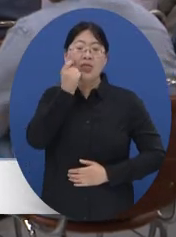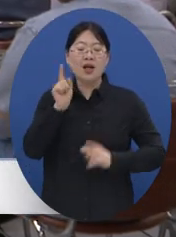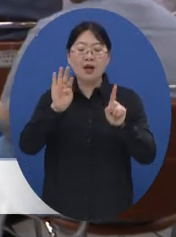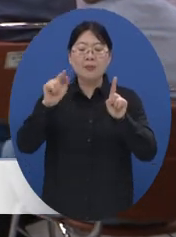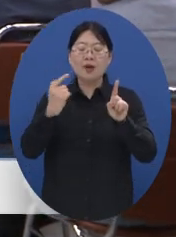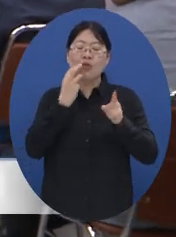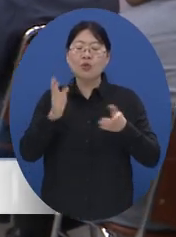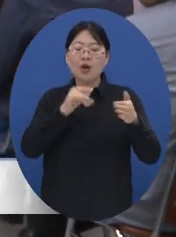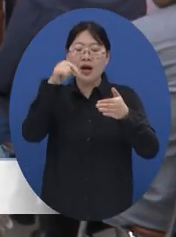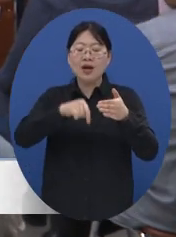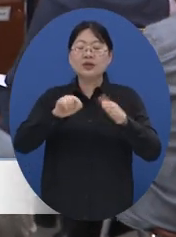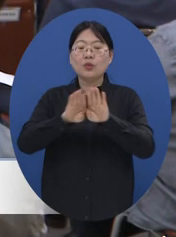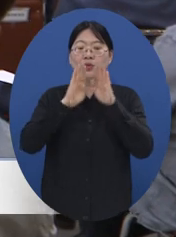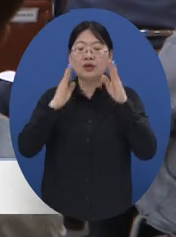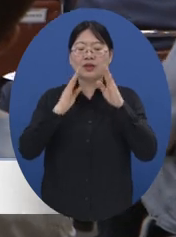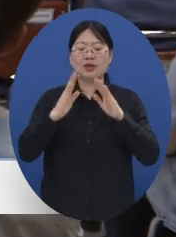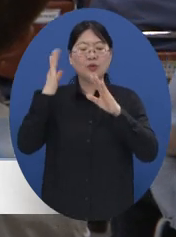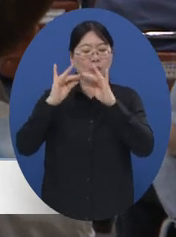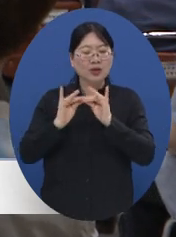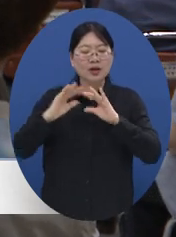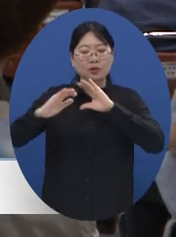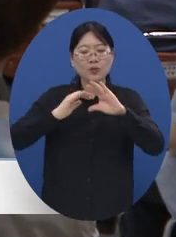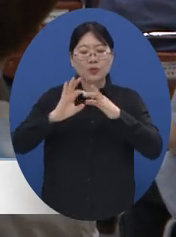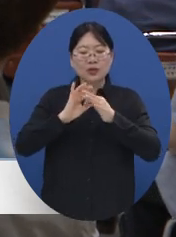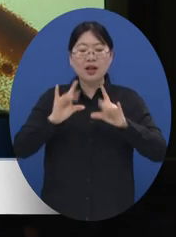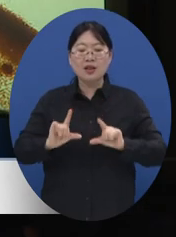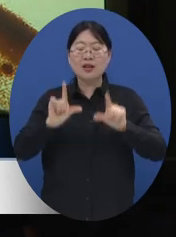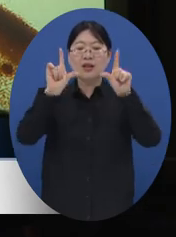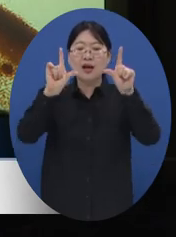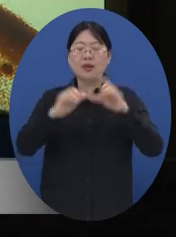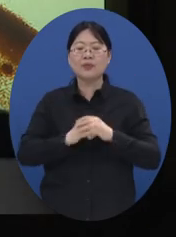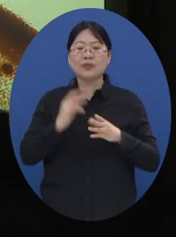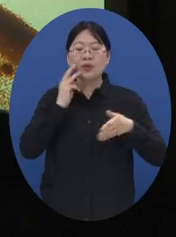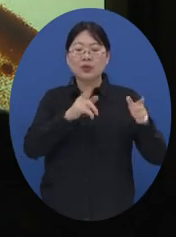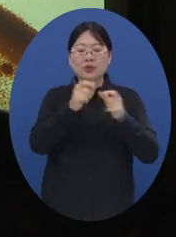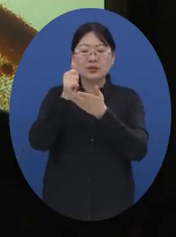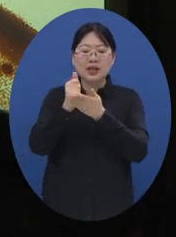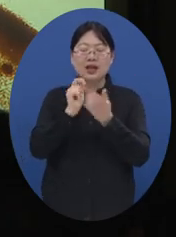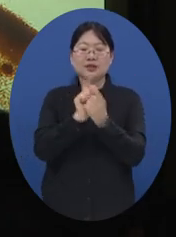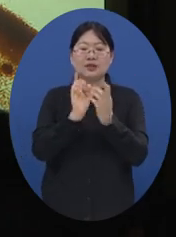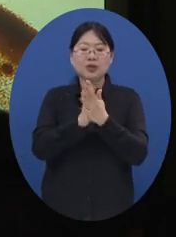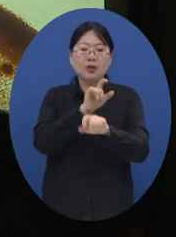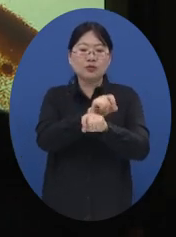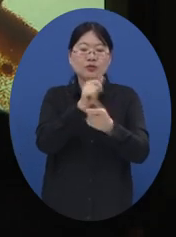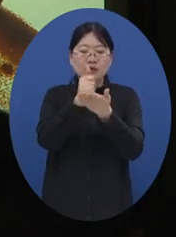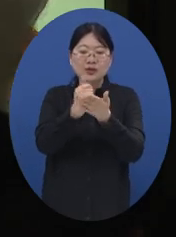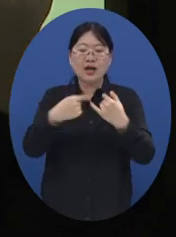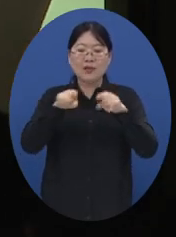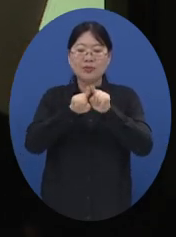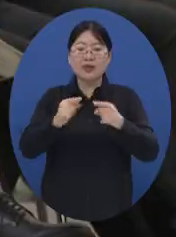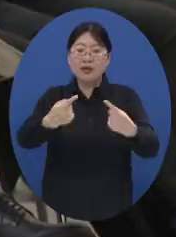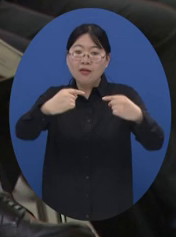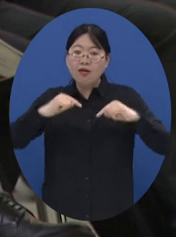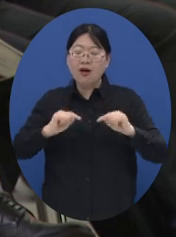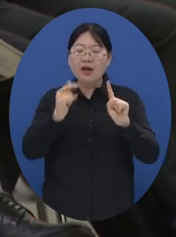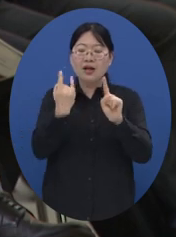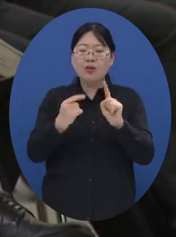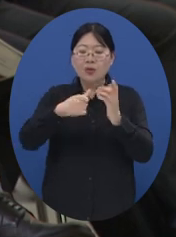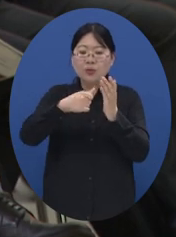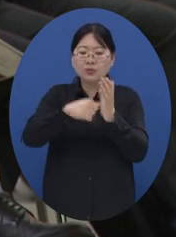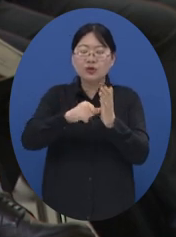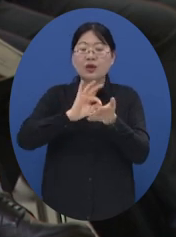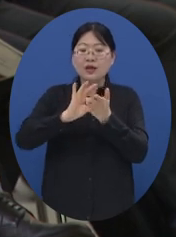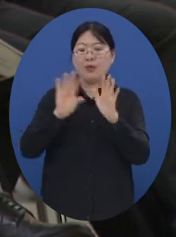한 달에 한 번 경기도청에서 열리는 공감 소통의 날 행사 경기도지사와 실 국장 직원들이 참석한 가운데 일회용품